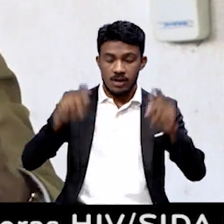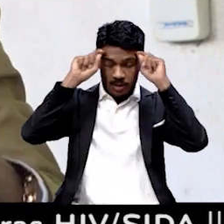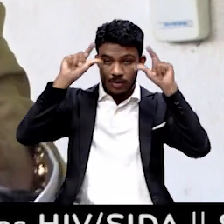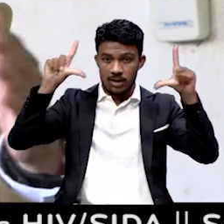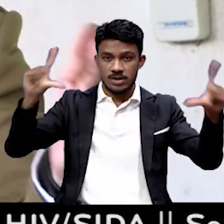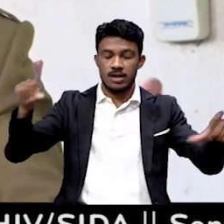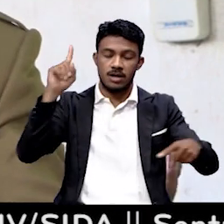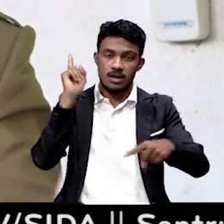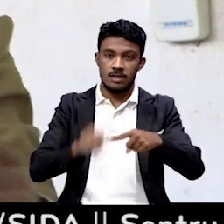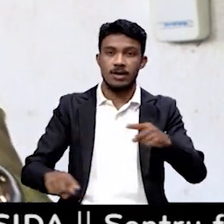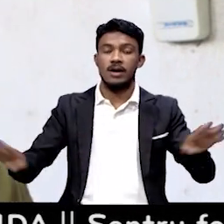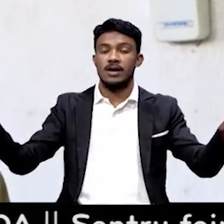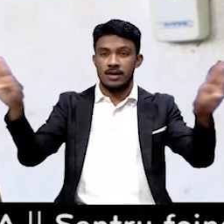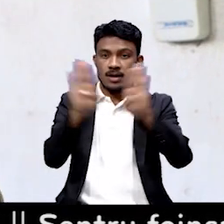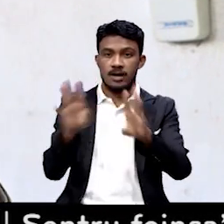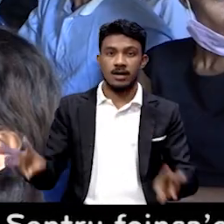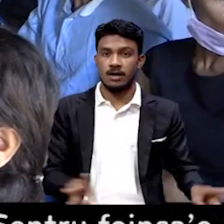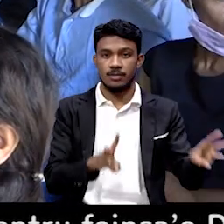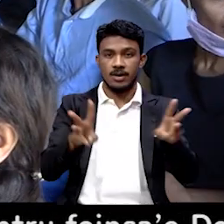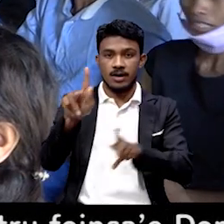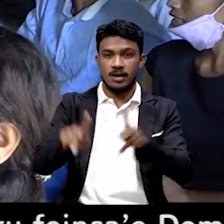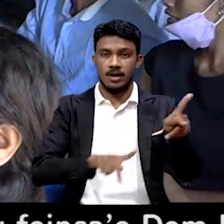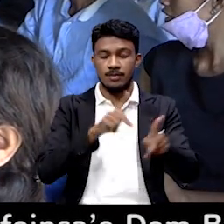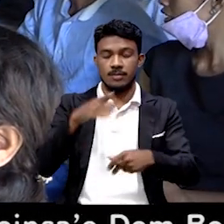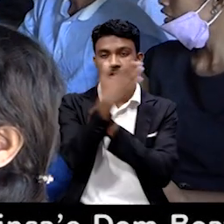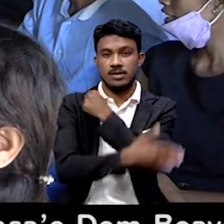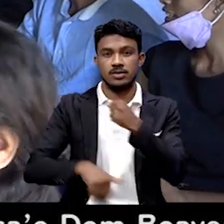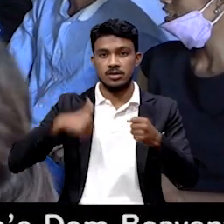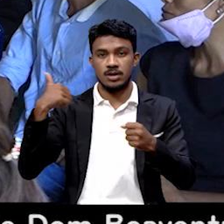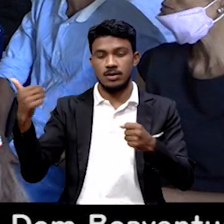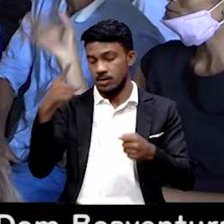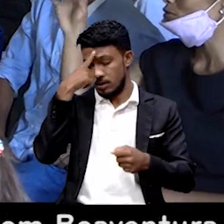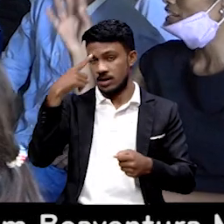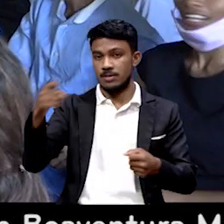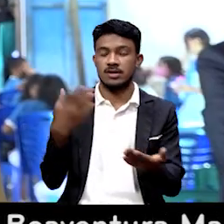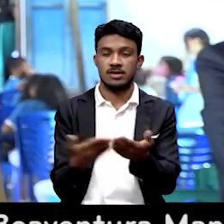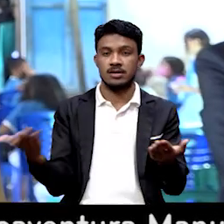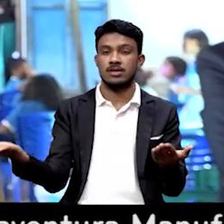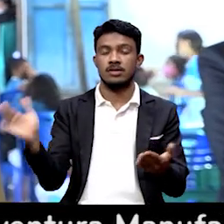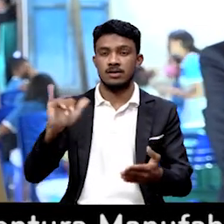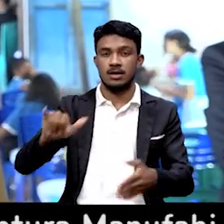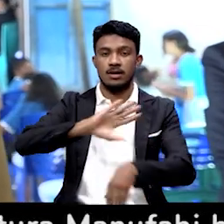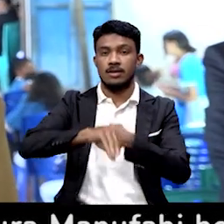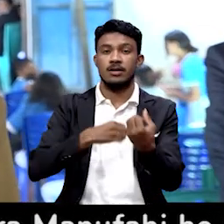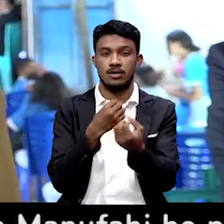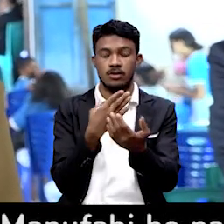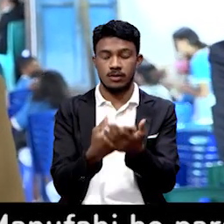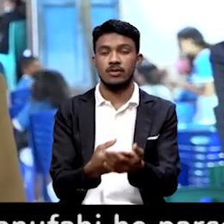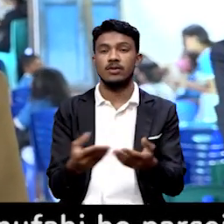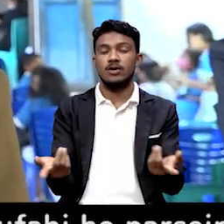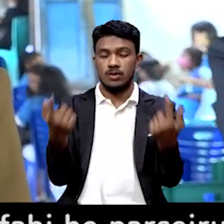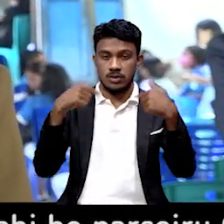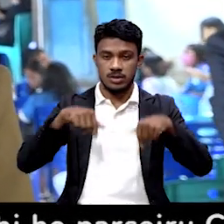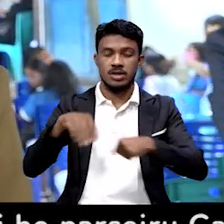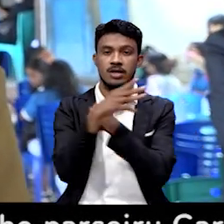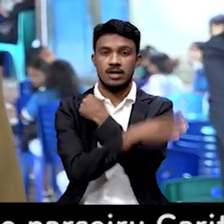transero, tamba produtu hirak nebe tama ya Timor-Leste ne, mayoria mai husirai liur. Timor la bele takamatan, takormatan